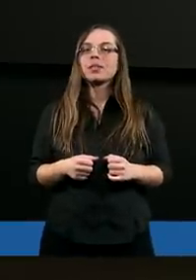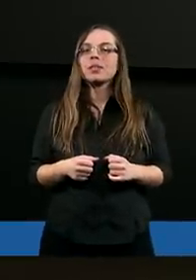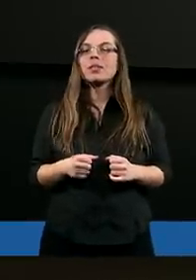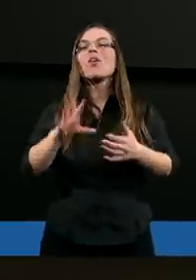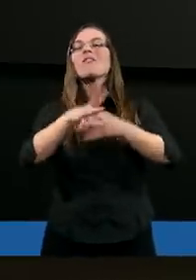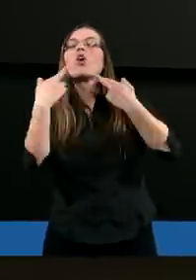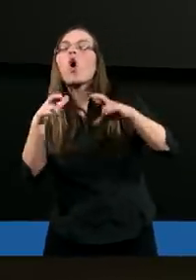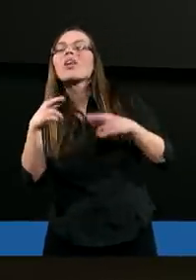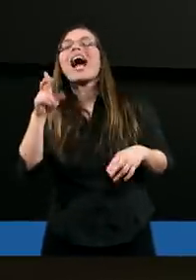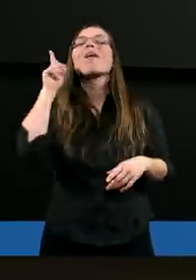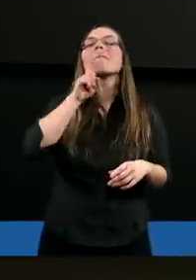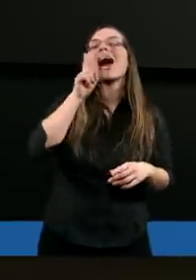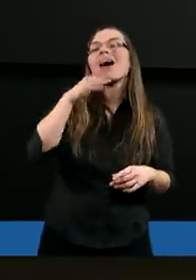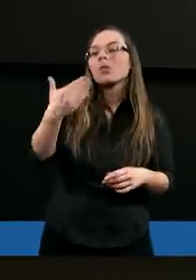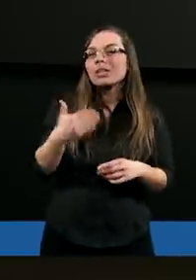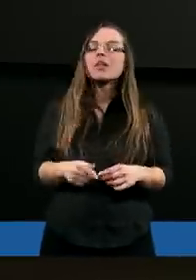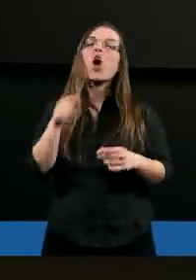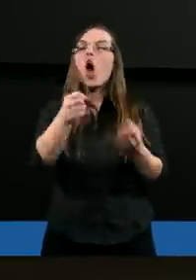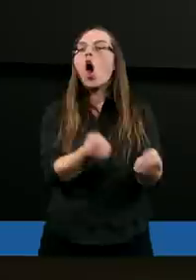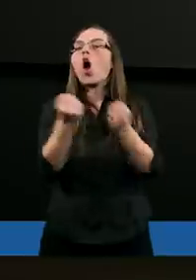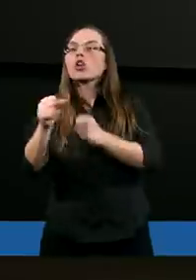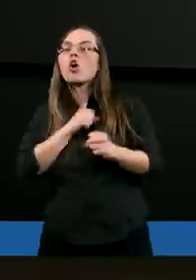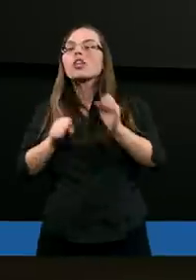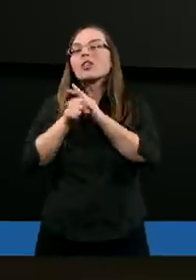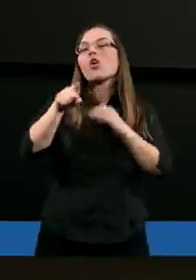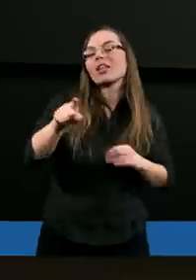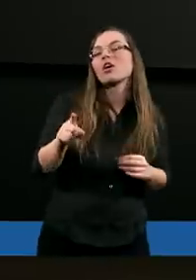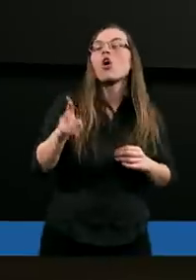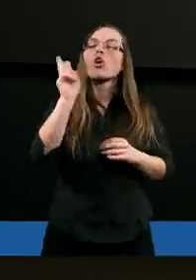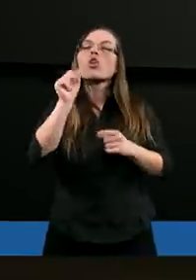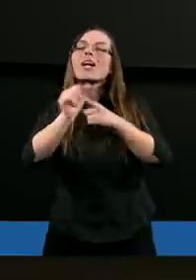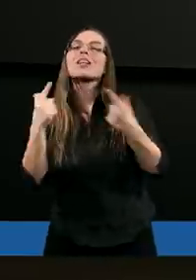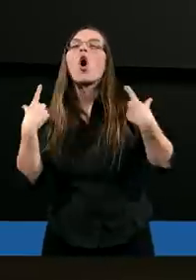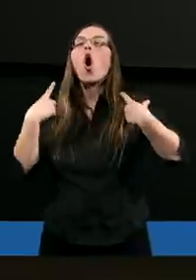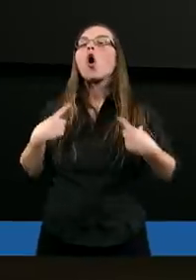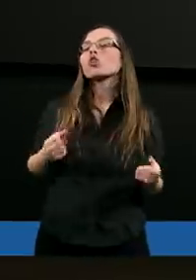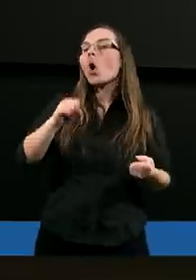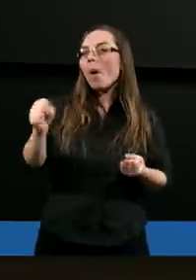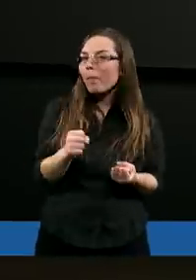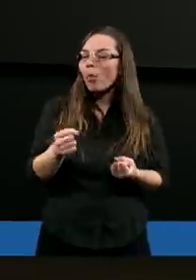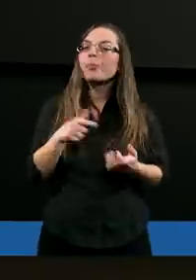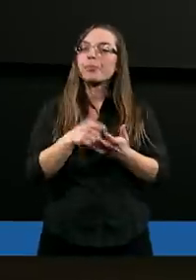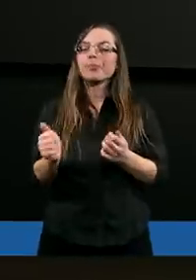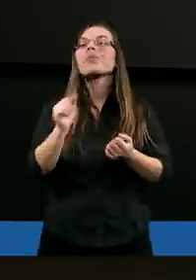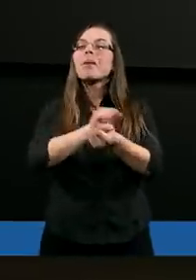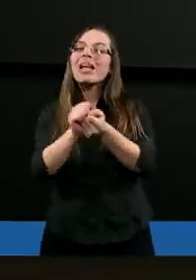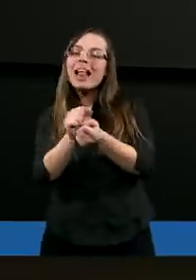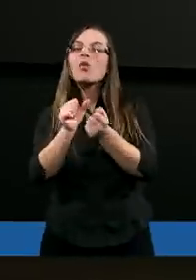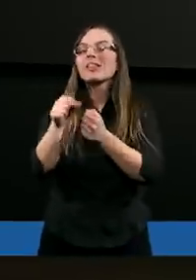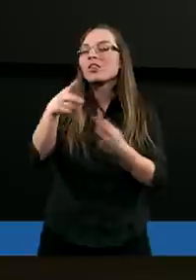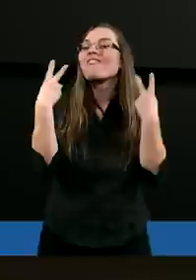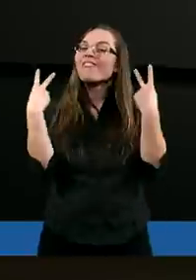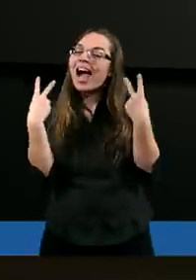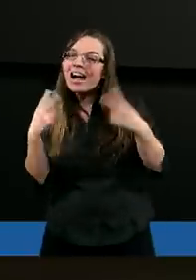w rodzaju męskim, czyli odnosi się do kogoś, kto jest osobą. Tak? I tu mianowicie jest ważne,